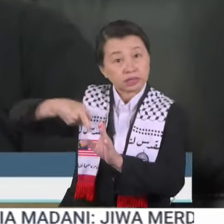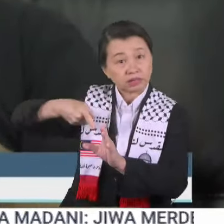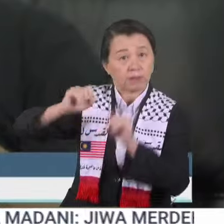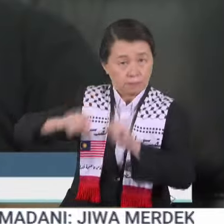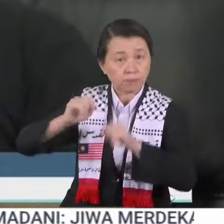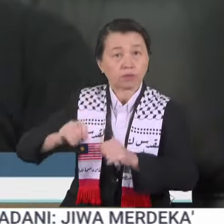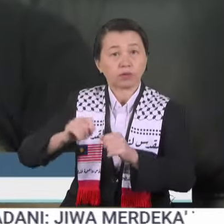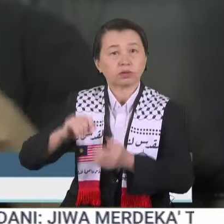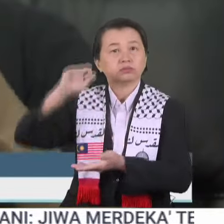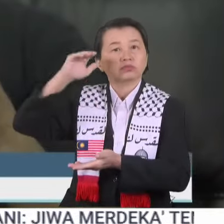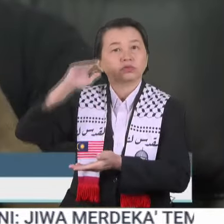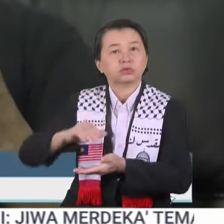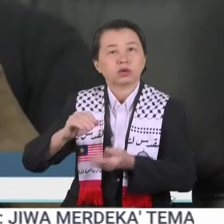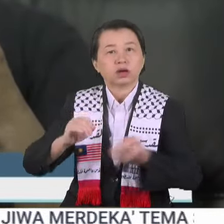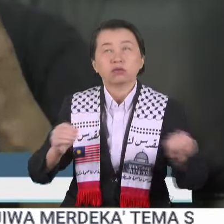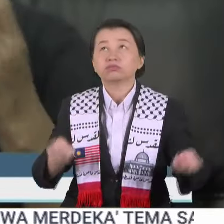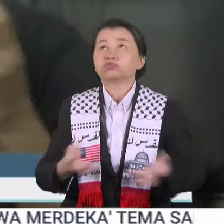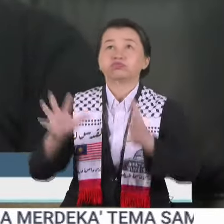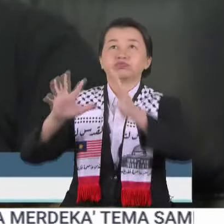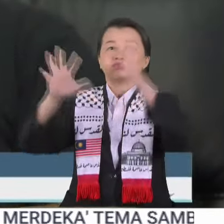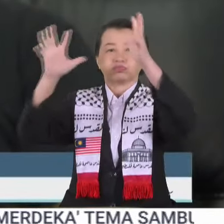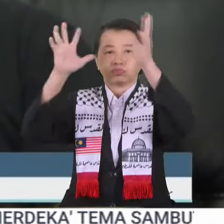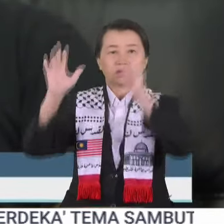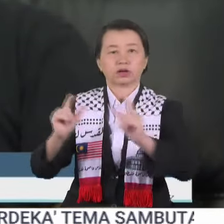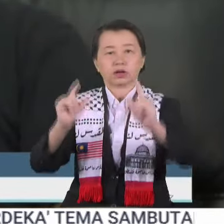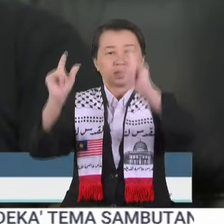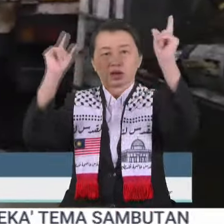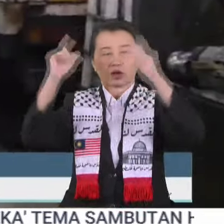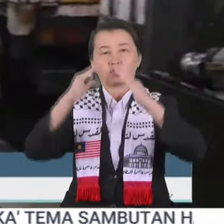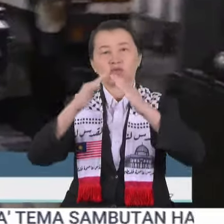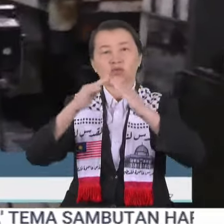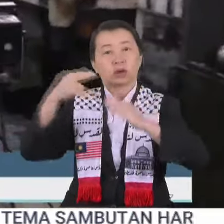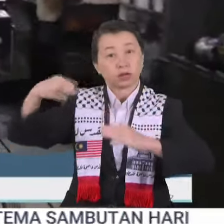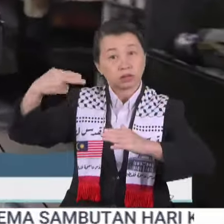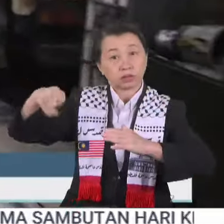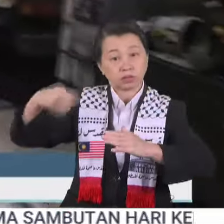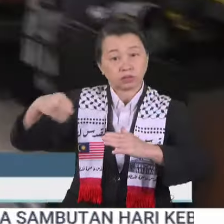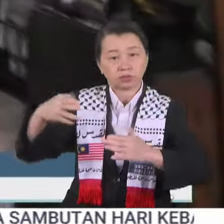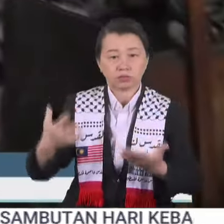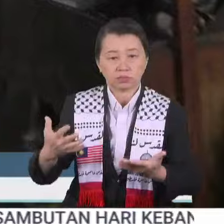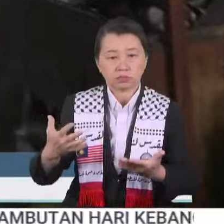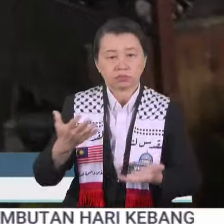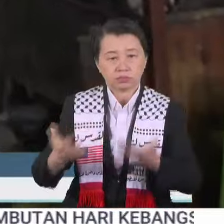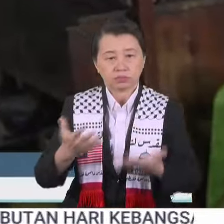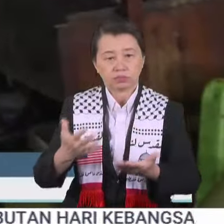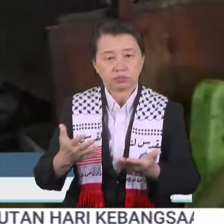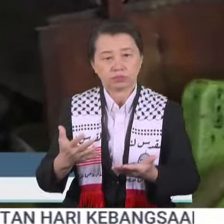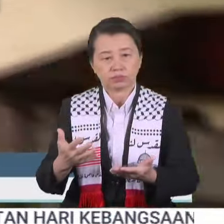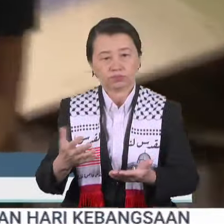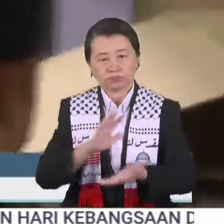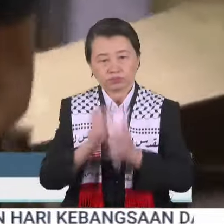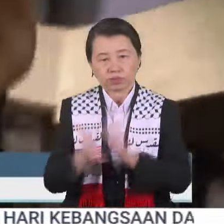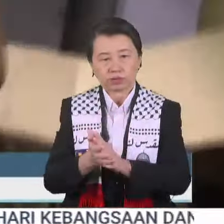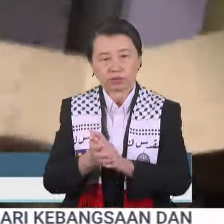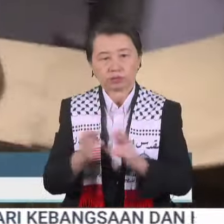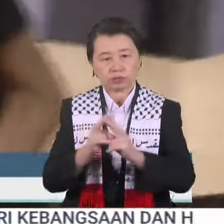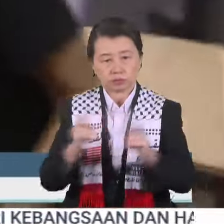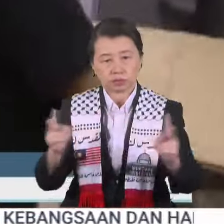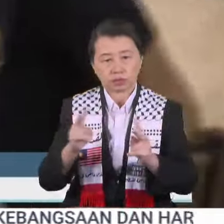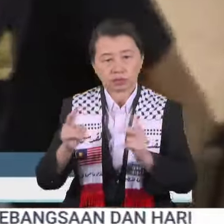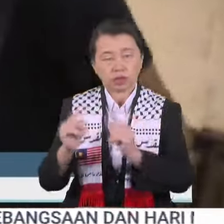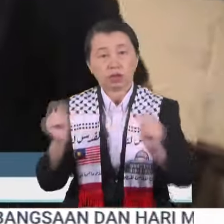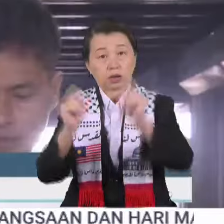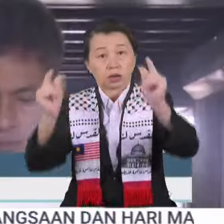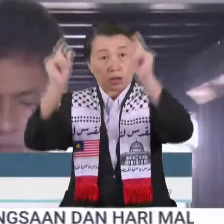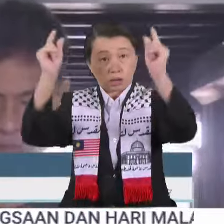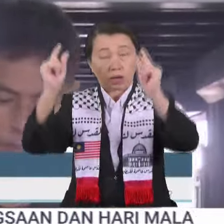dapat mengurangkan pelepasan gas-gas rumah hijau bah, ataupun GHG kan, greenhouse gas. Jadi sana itu gas-gas